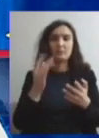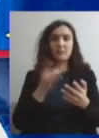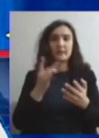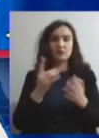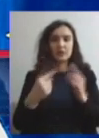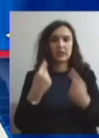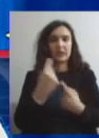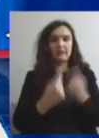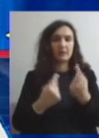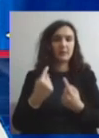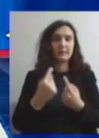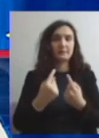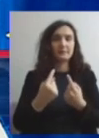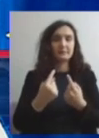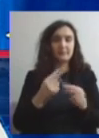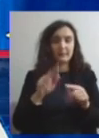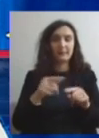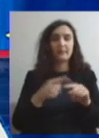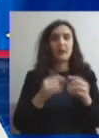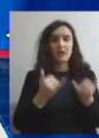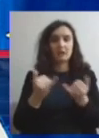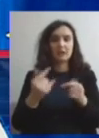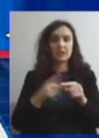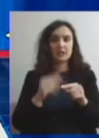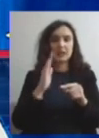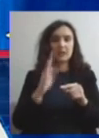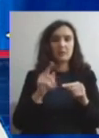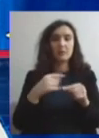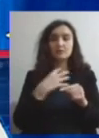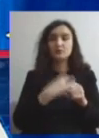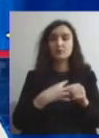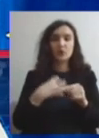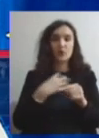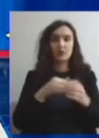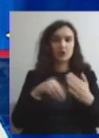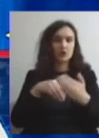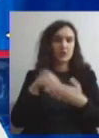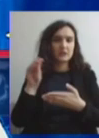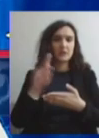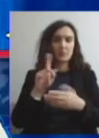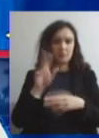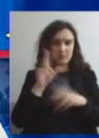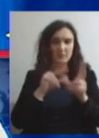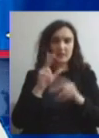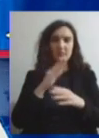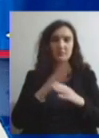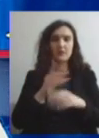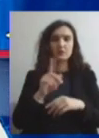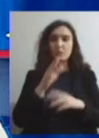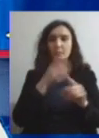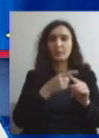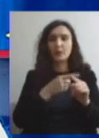კითხვები და ამ ეტაპისთვის ეს იქნება იმდენად მნიშვნელოვანი შესყიდვა, რომ მე იმედს ვიტოვებ, რომ რაღაც პერიოდით